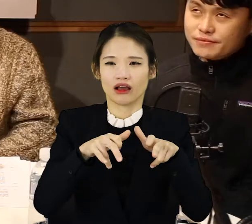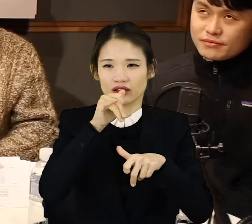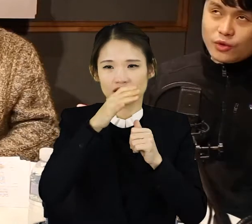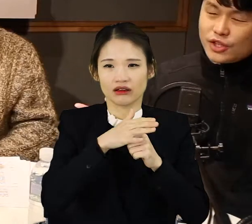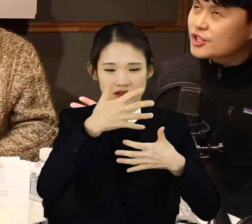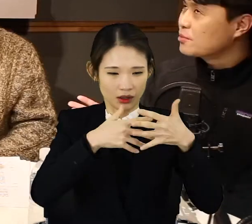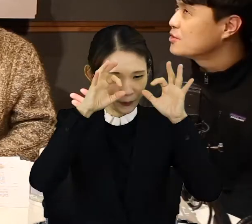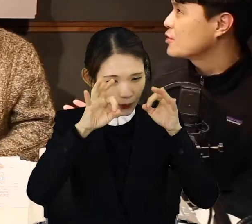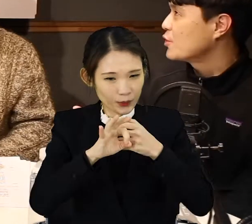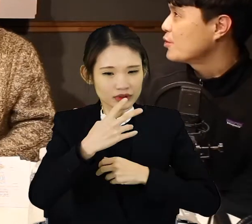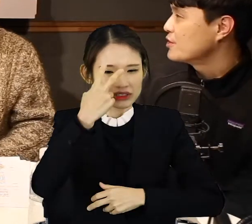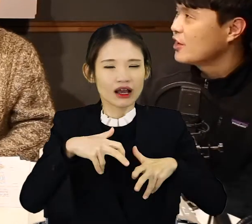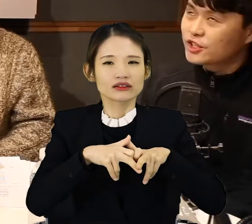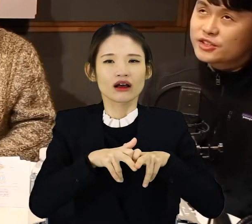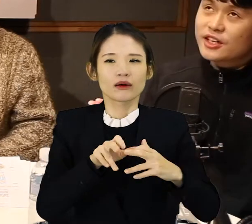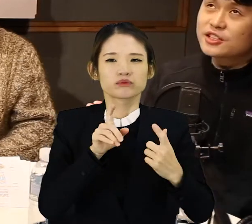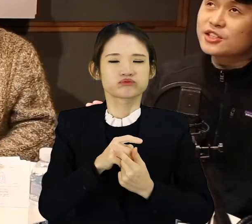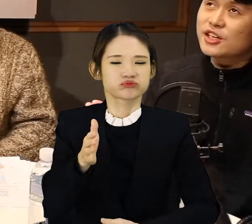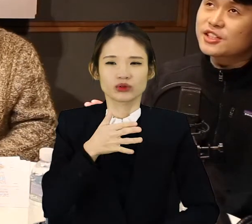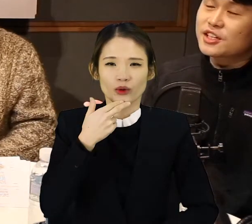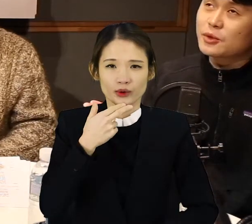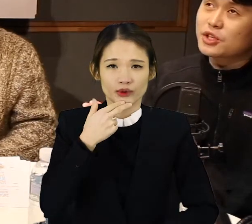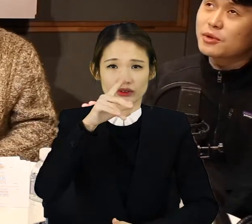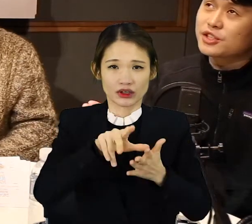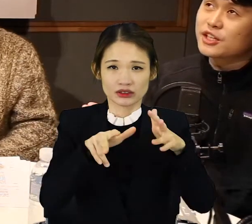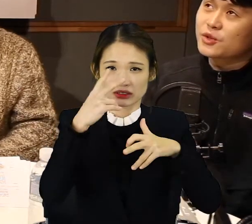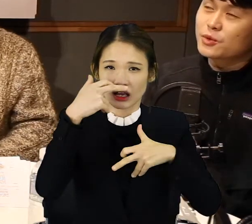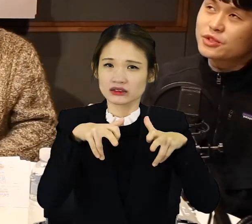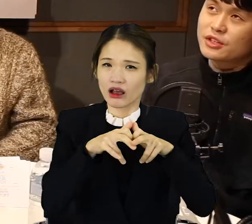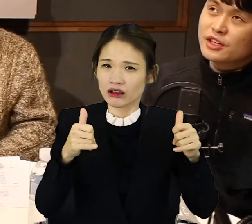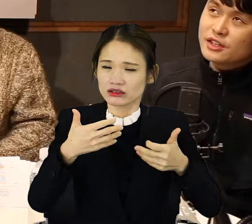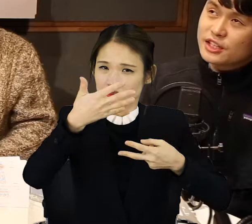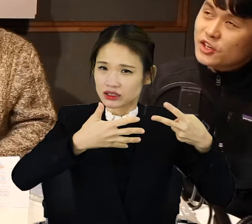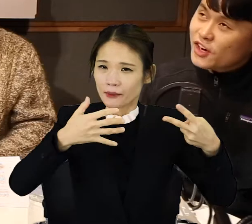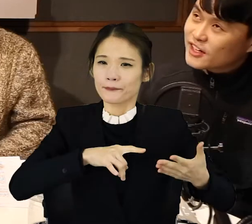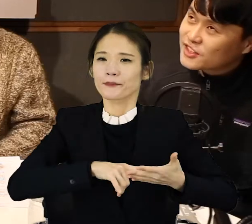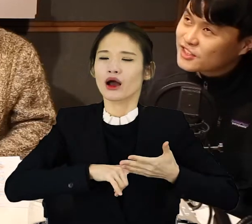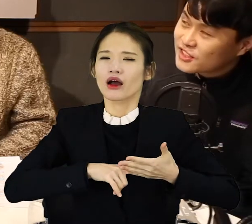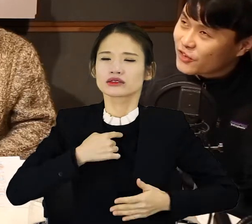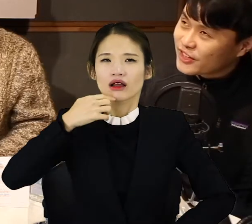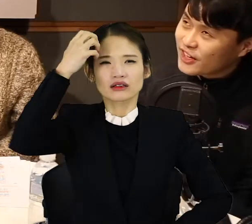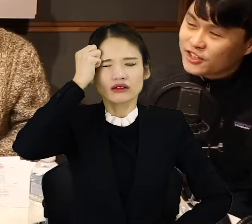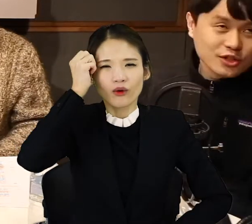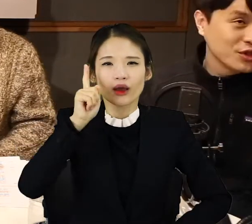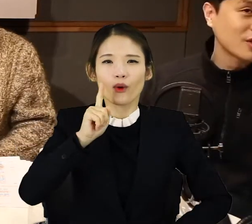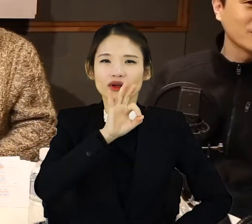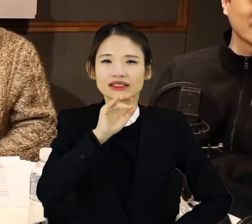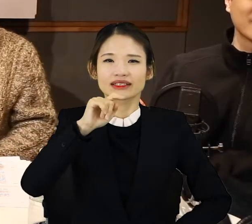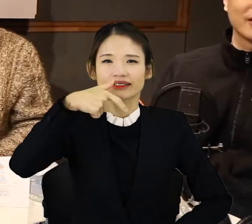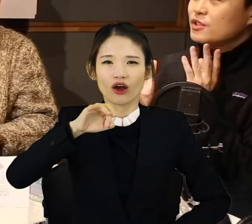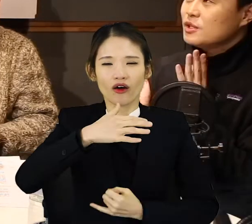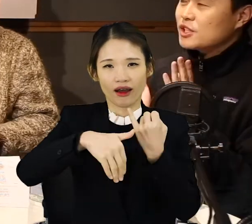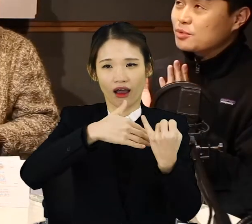속에서 그 시각장애인을 본 적이 없거든요. 그쵸. 그때 당시에 시각장애인이 나온 드라마가 제 기억으로는 인어 아가씨였나? 그게 유일했던